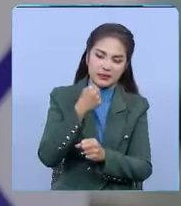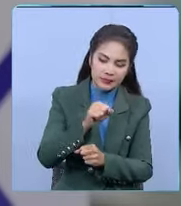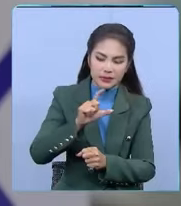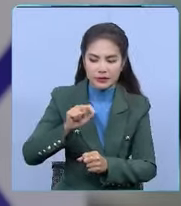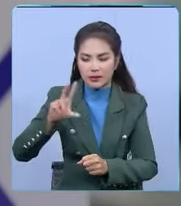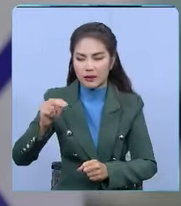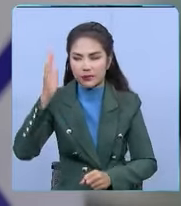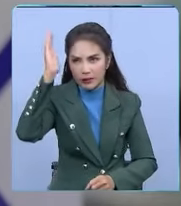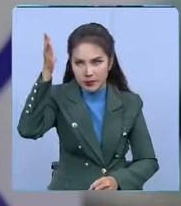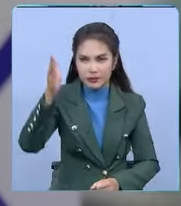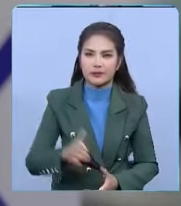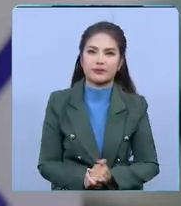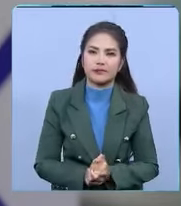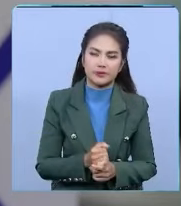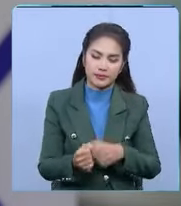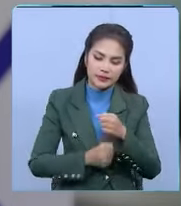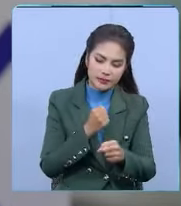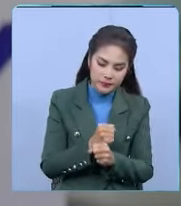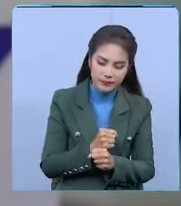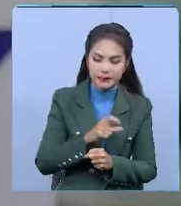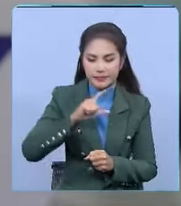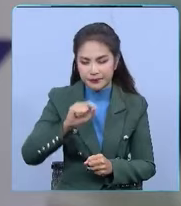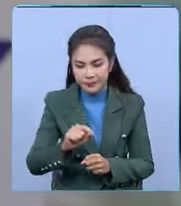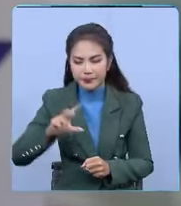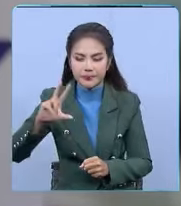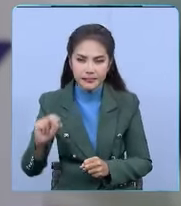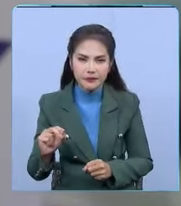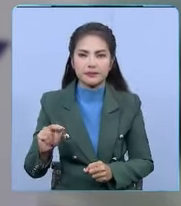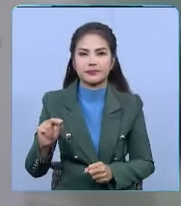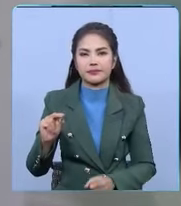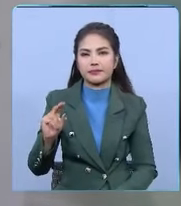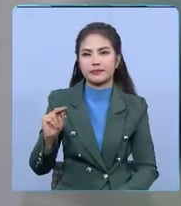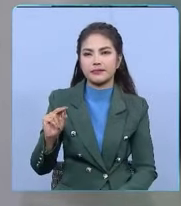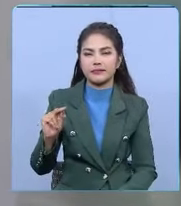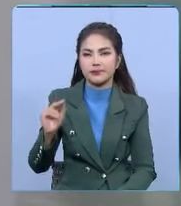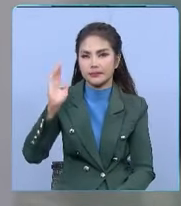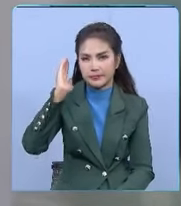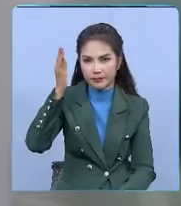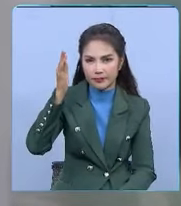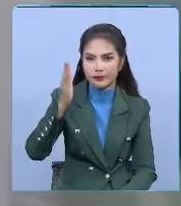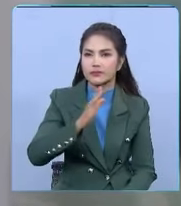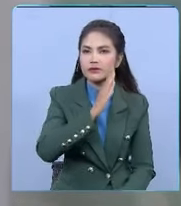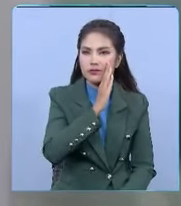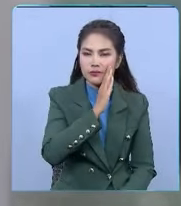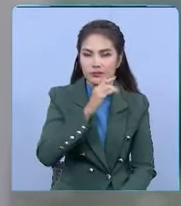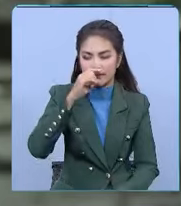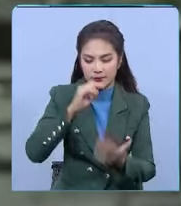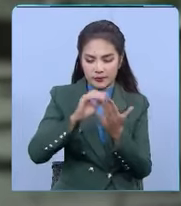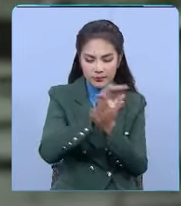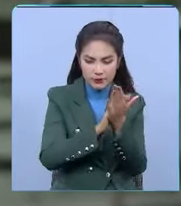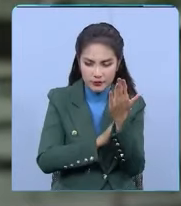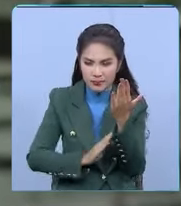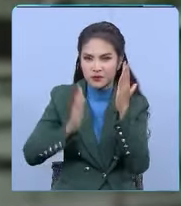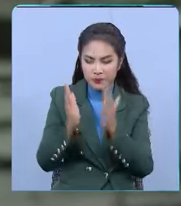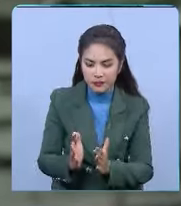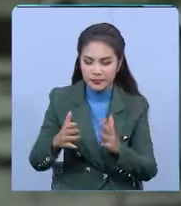คือจะ10ปี20ปีหรือ30ปีข้างหน้านี่นะครับถ้าประเทศไทยถ้าประชาชนคน